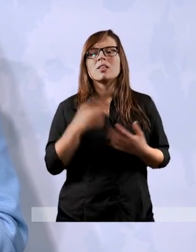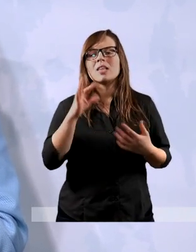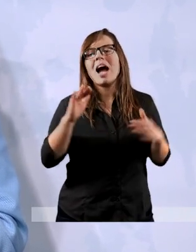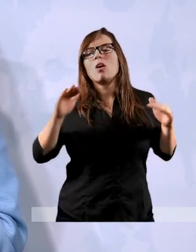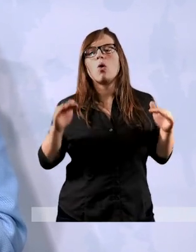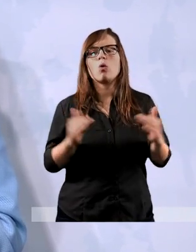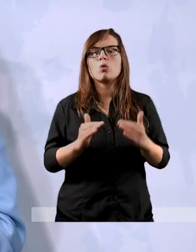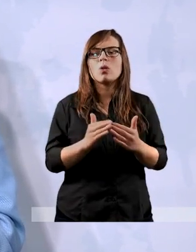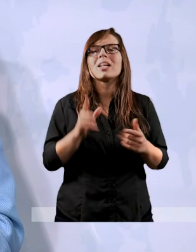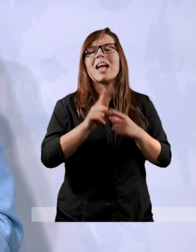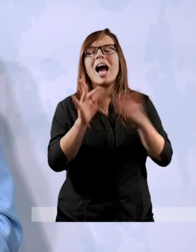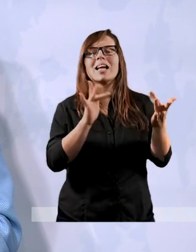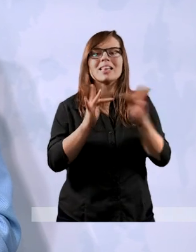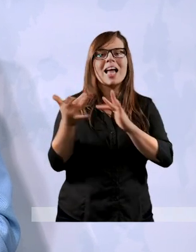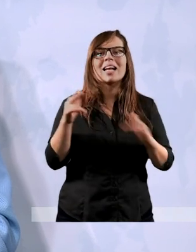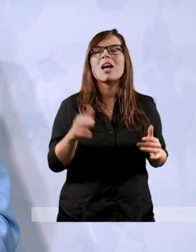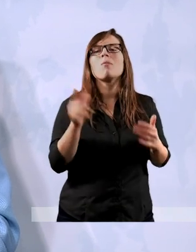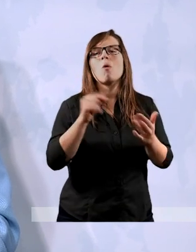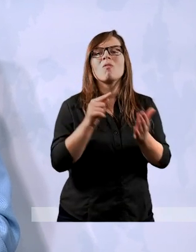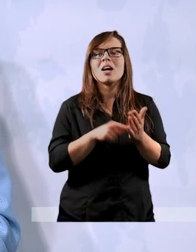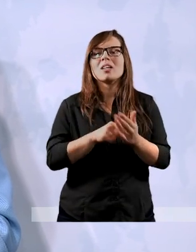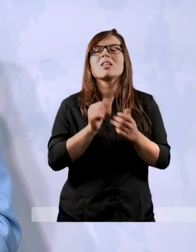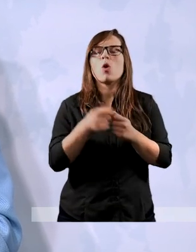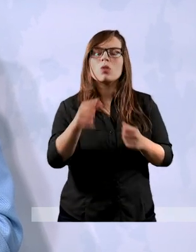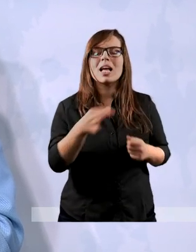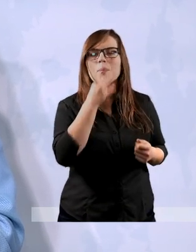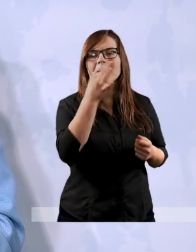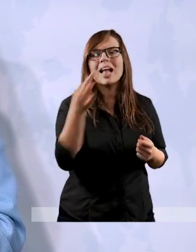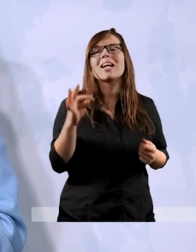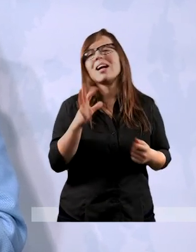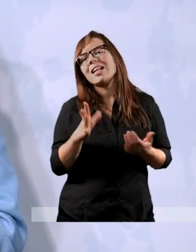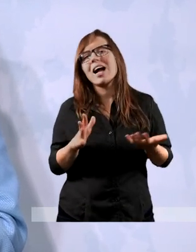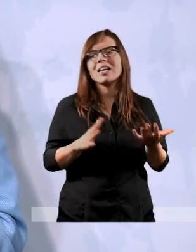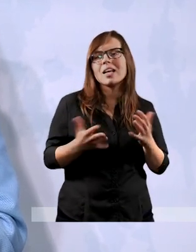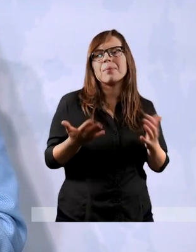może tak króciutko dla internautów, bo właśnie są te pytania takie